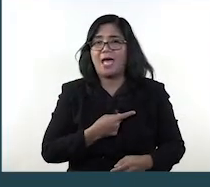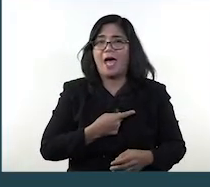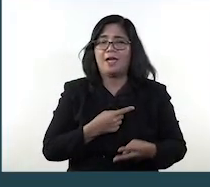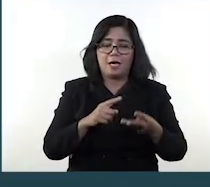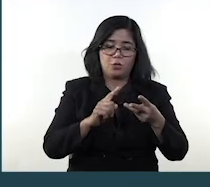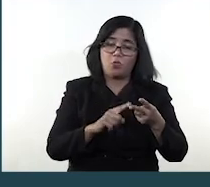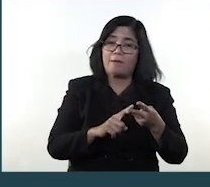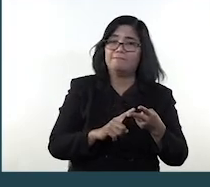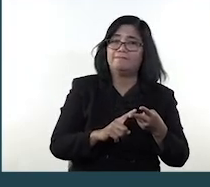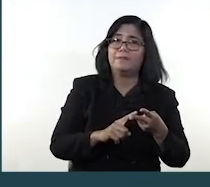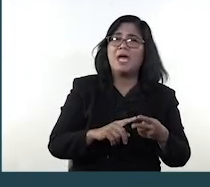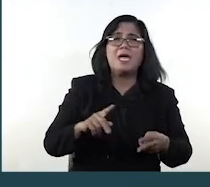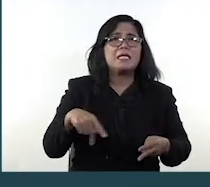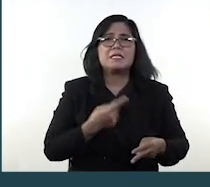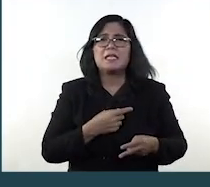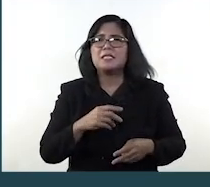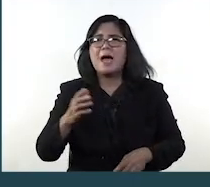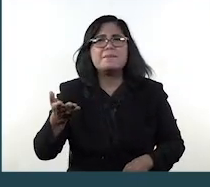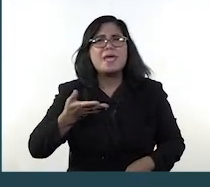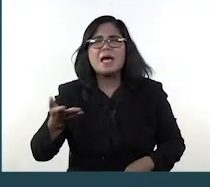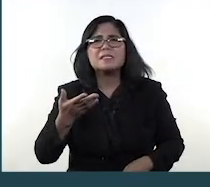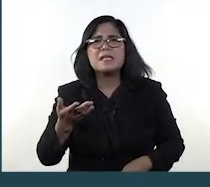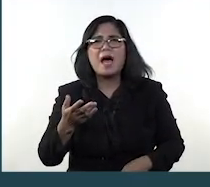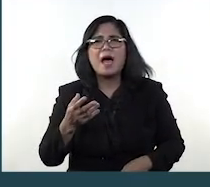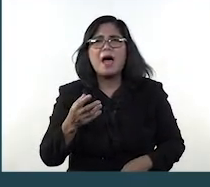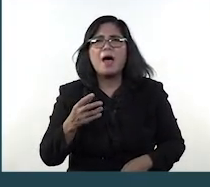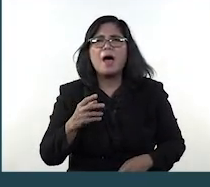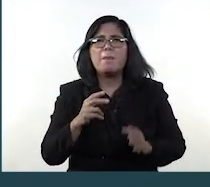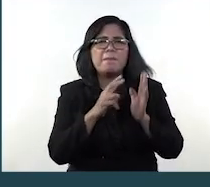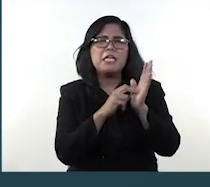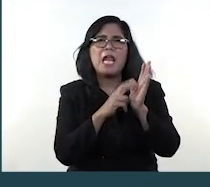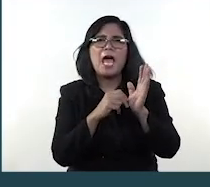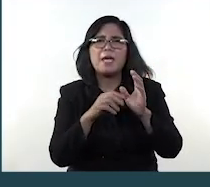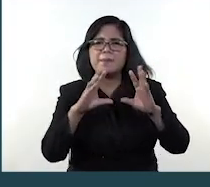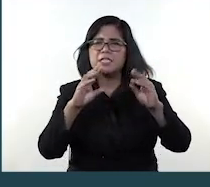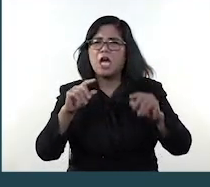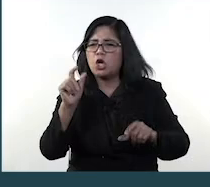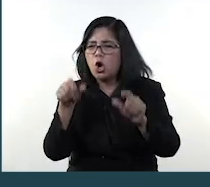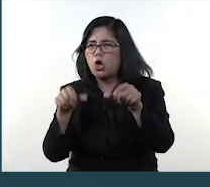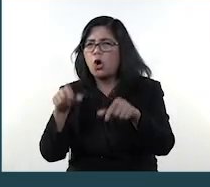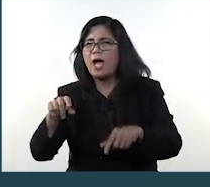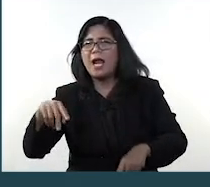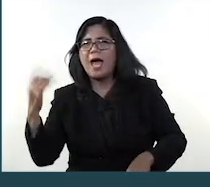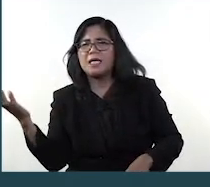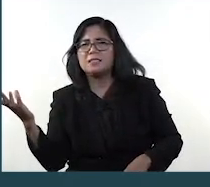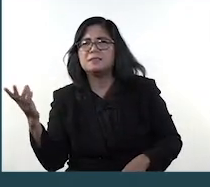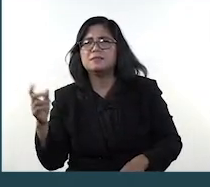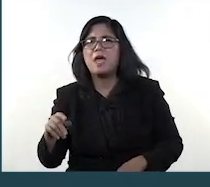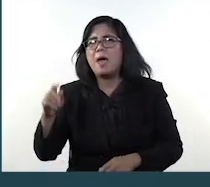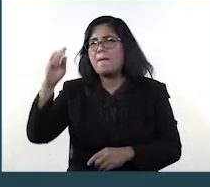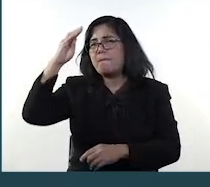olahraga warna petani kita tidak terbiasa menilai pekerjaan orang lain Yadong prajurit enggak boleh urusin